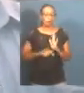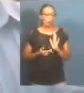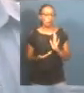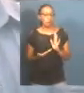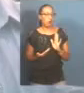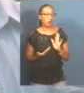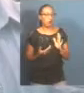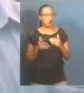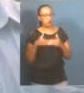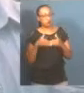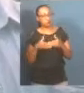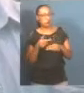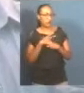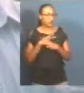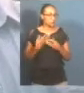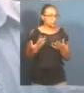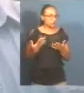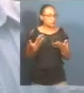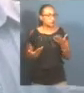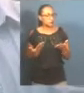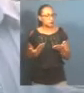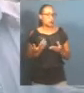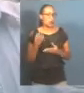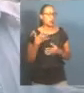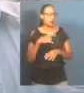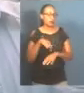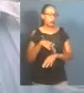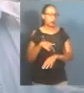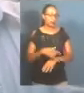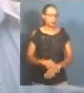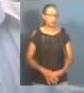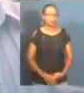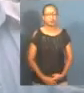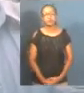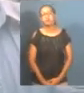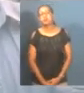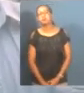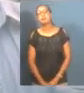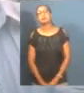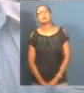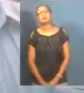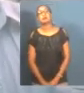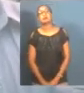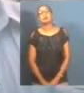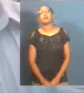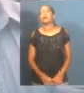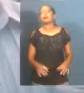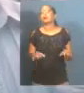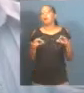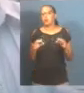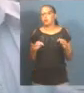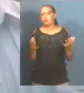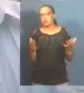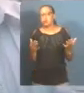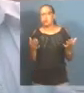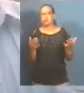commissions, parce que je dis ça publiquement. J'ai vu qu'on se bat pour être dans les commissions, au moment où on fait l'inscription.